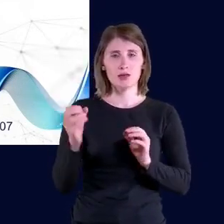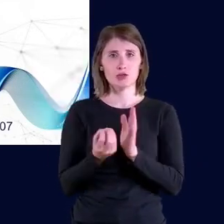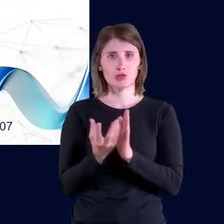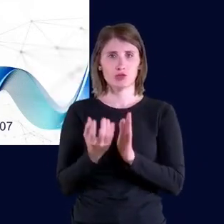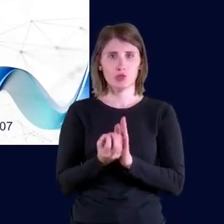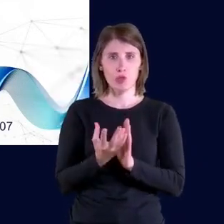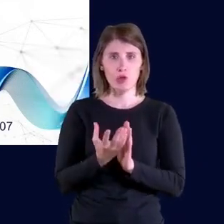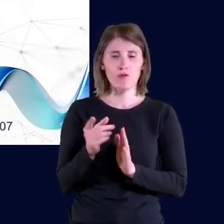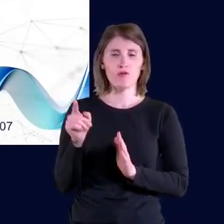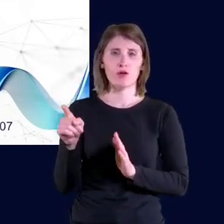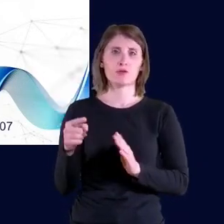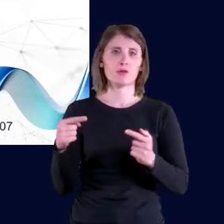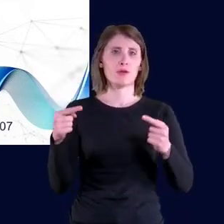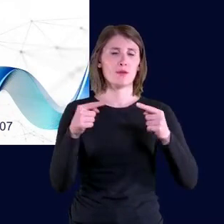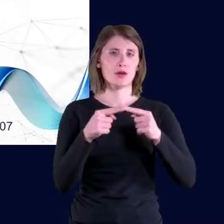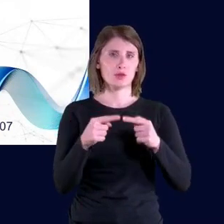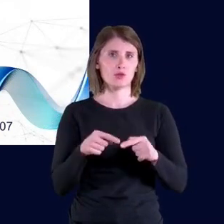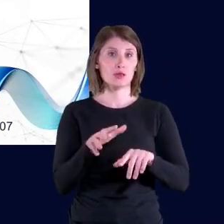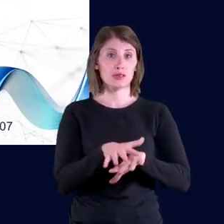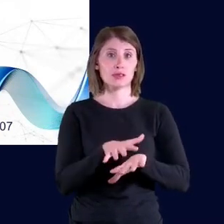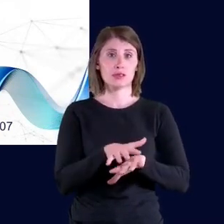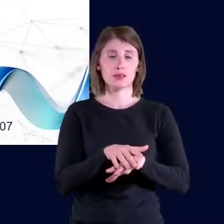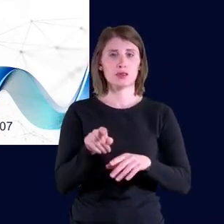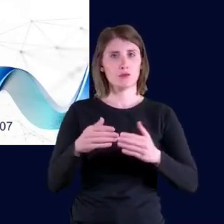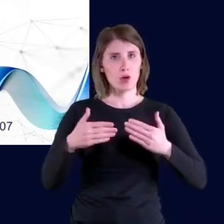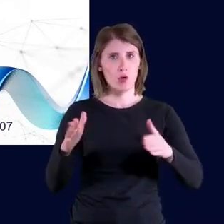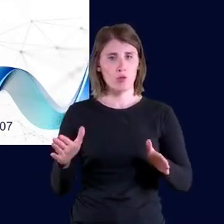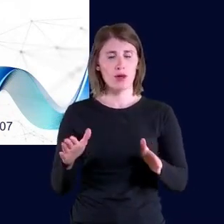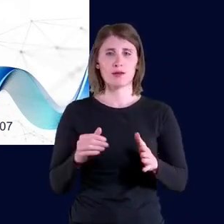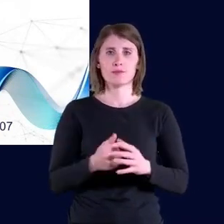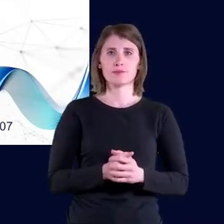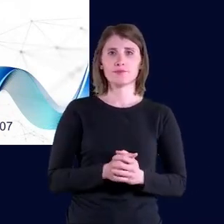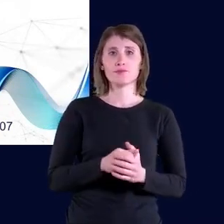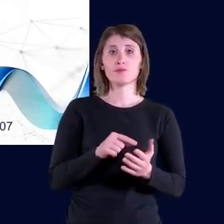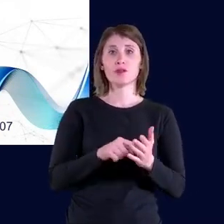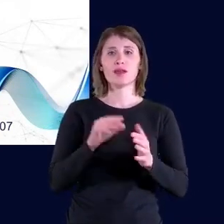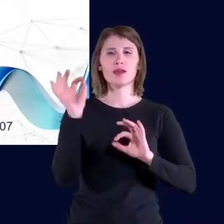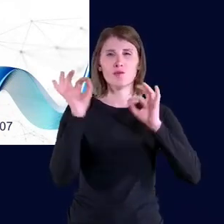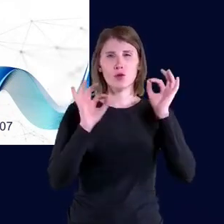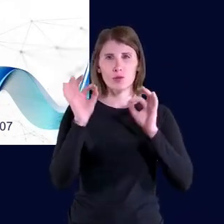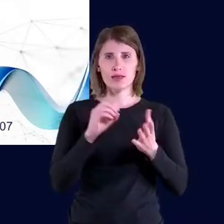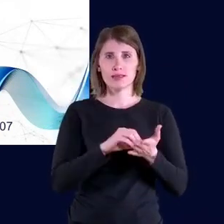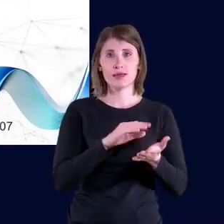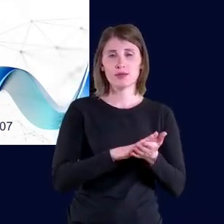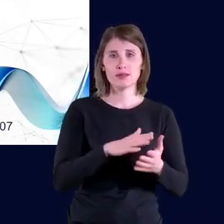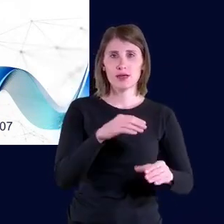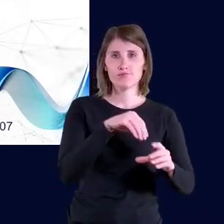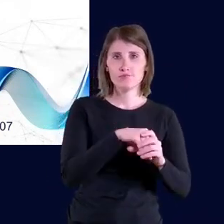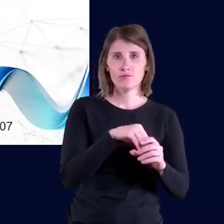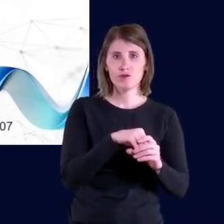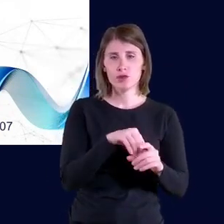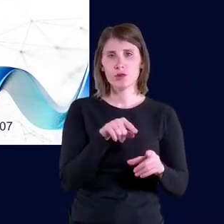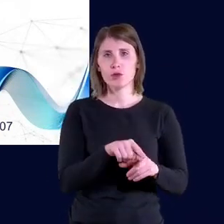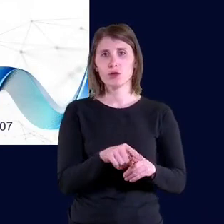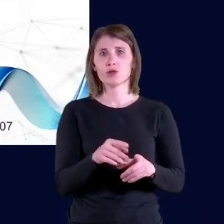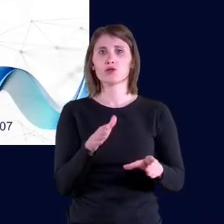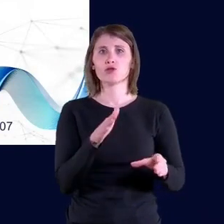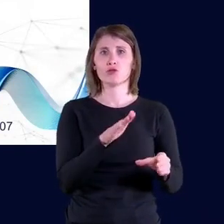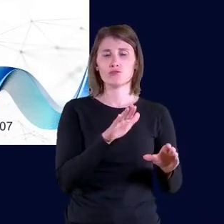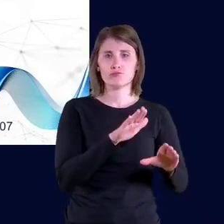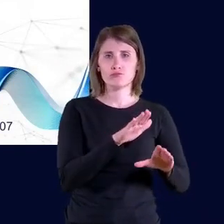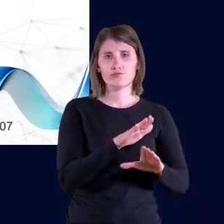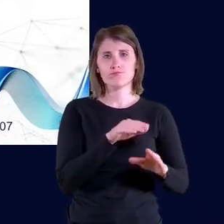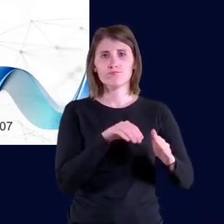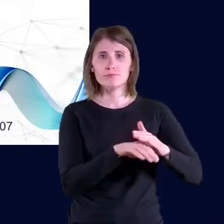Open Market information system dane zapisane w DNA co są składowane czyli deklarowane na